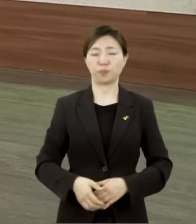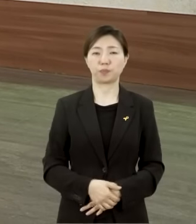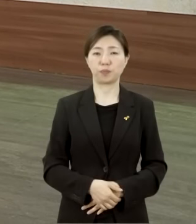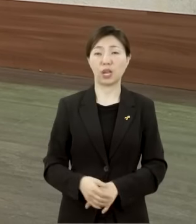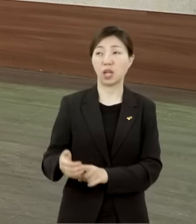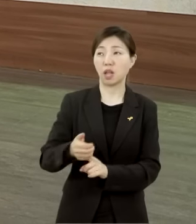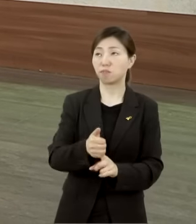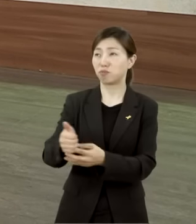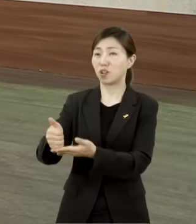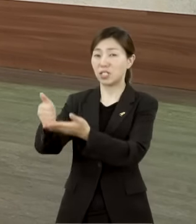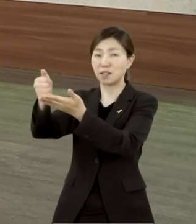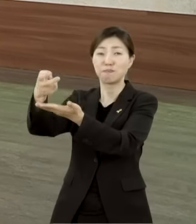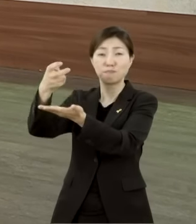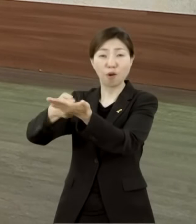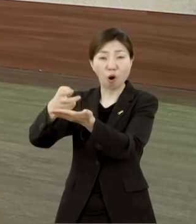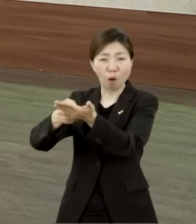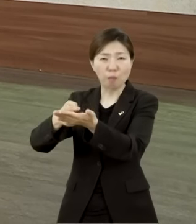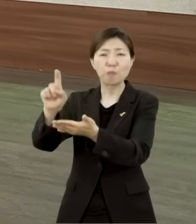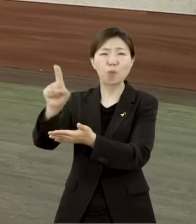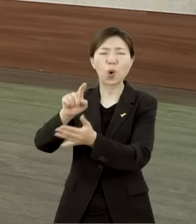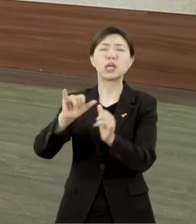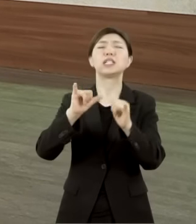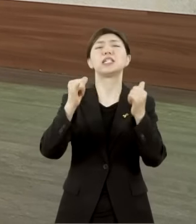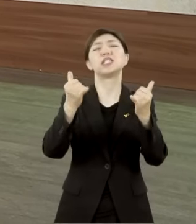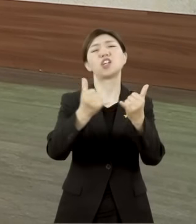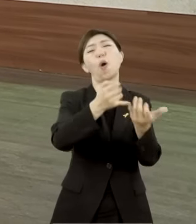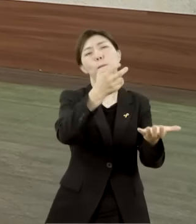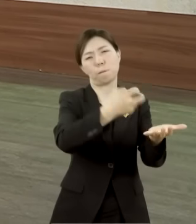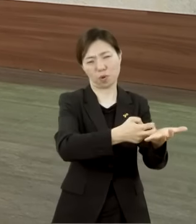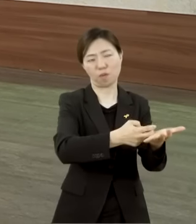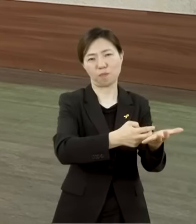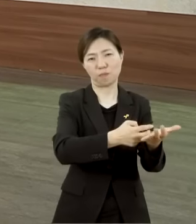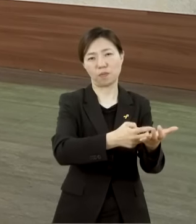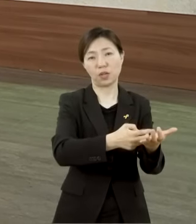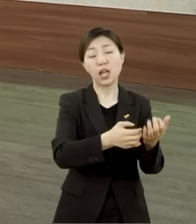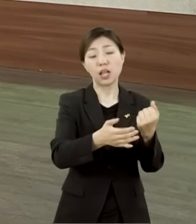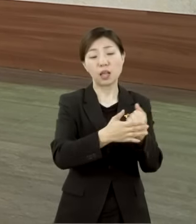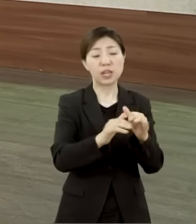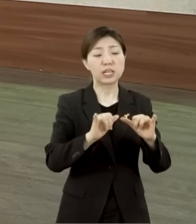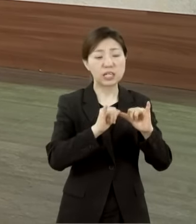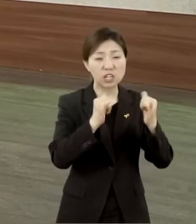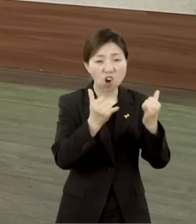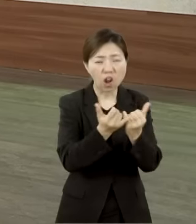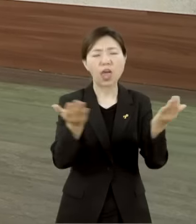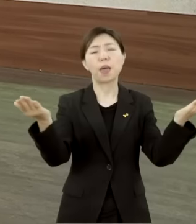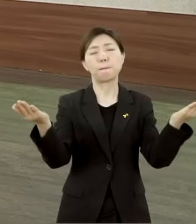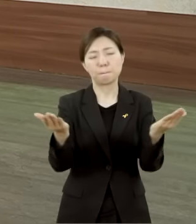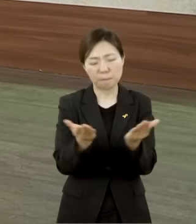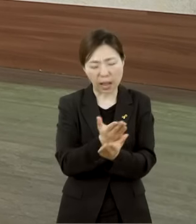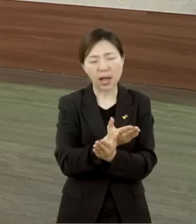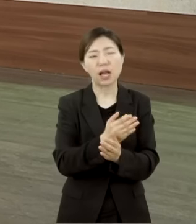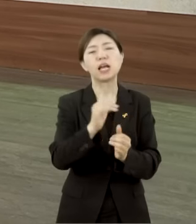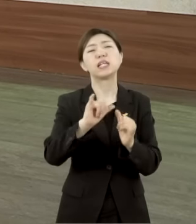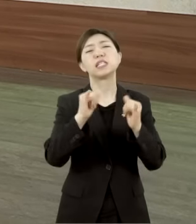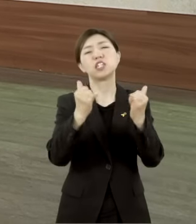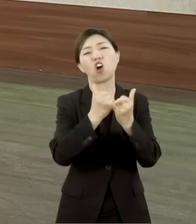부처님 법이 인연법이 않습니까 모든 것이 인연 따라 일어나고 인연 따라